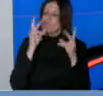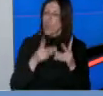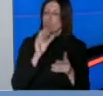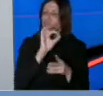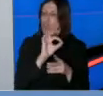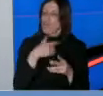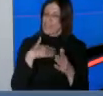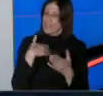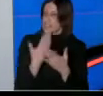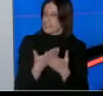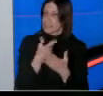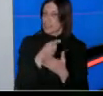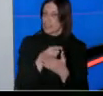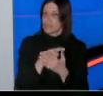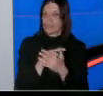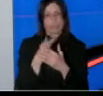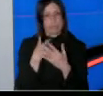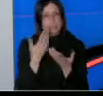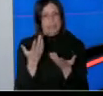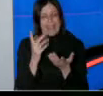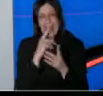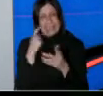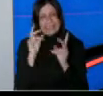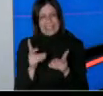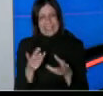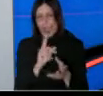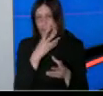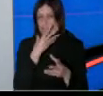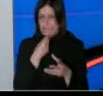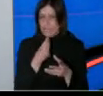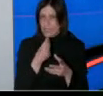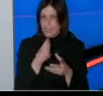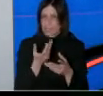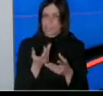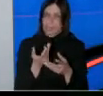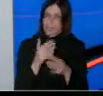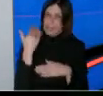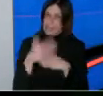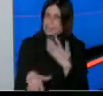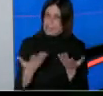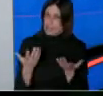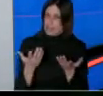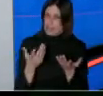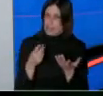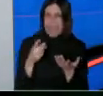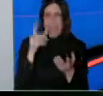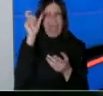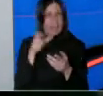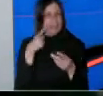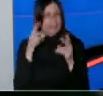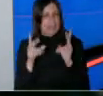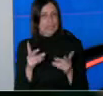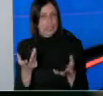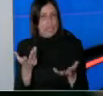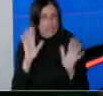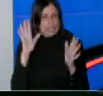ואני אציע לו. בחיית שי, אל תצחק, לא יפה, נו, רגע, בחייך, מספיק. אבל אתה בן אדם מתפקע לנו בטלוויזיה, בוא